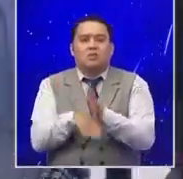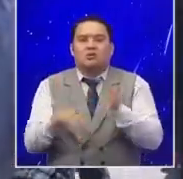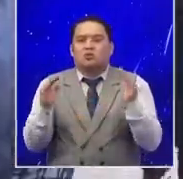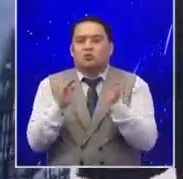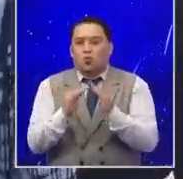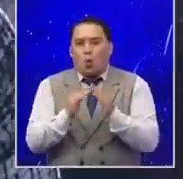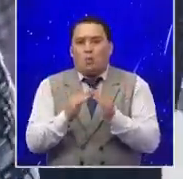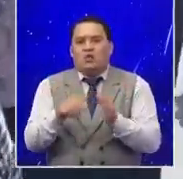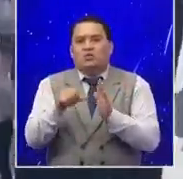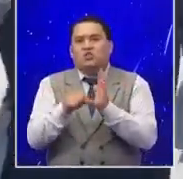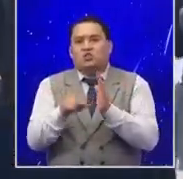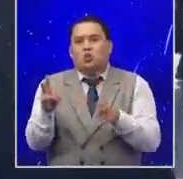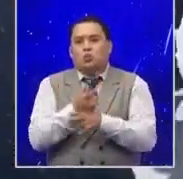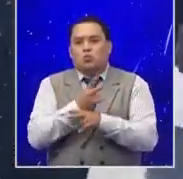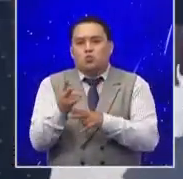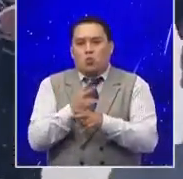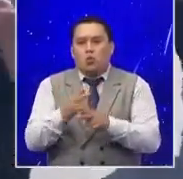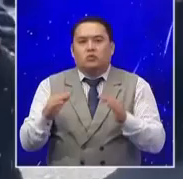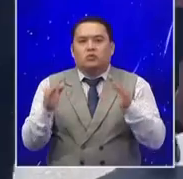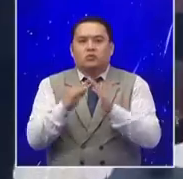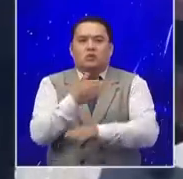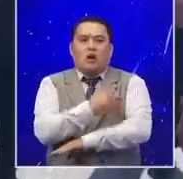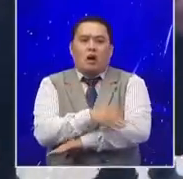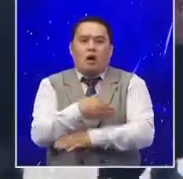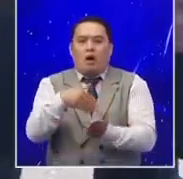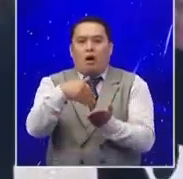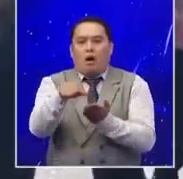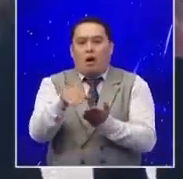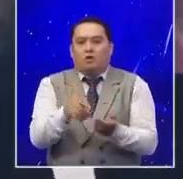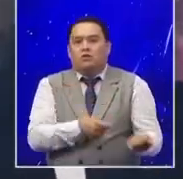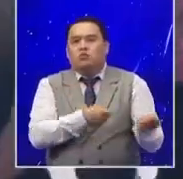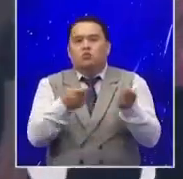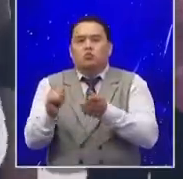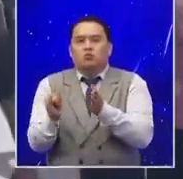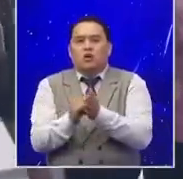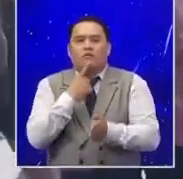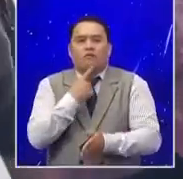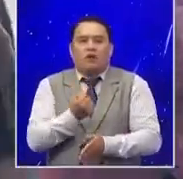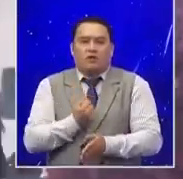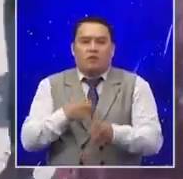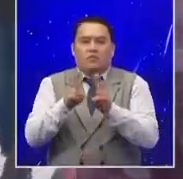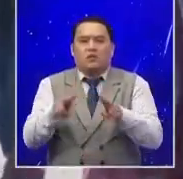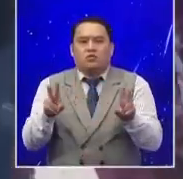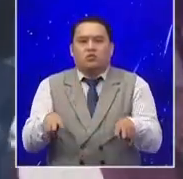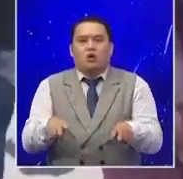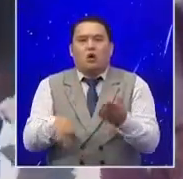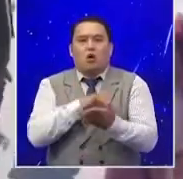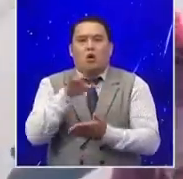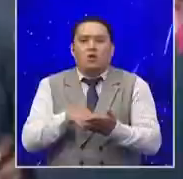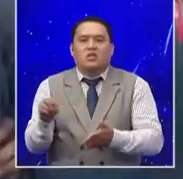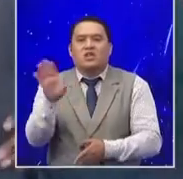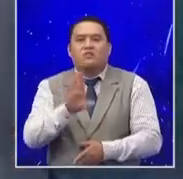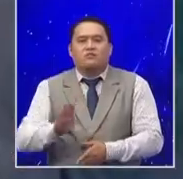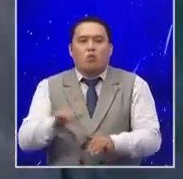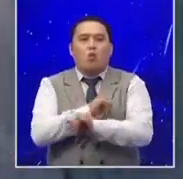семей вот уже шестую ночь проводят под открытым небом и отказываются переезжать в установленный военными палаточный городок. Европа